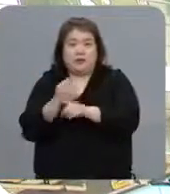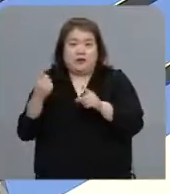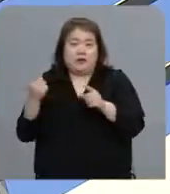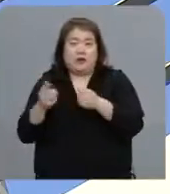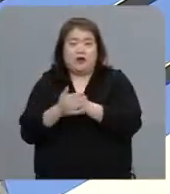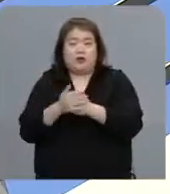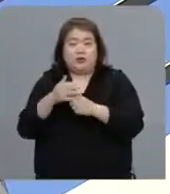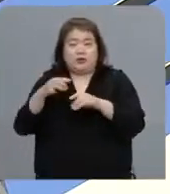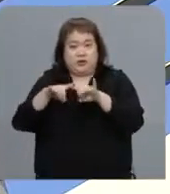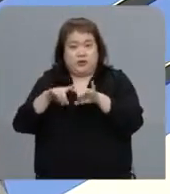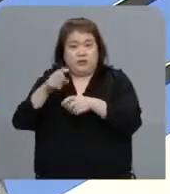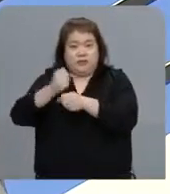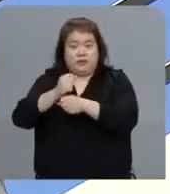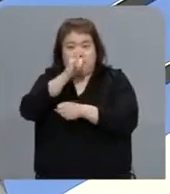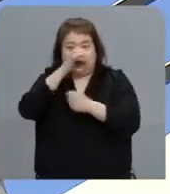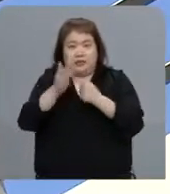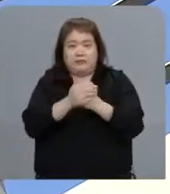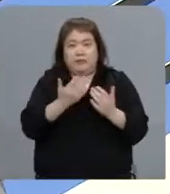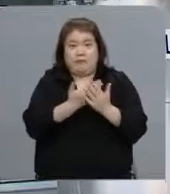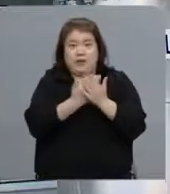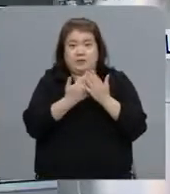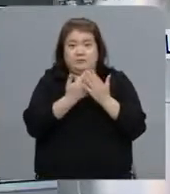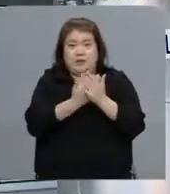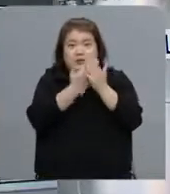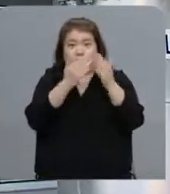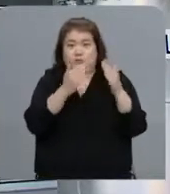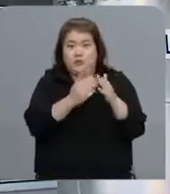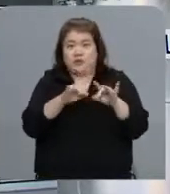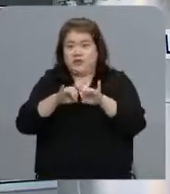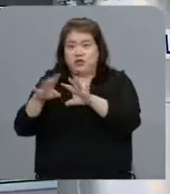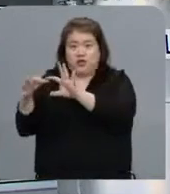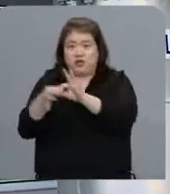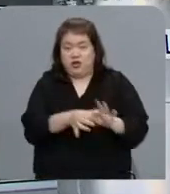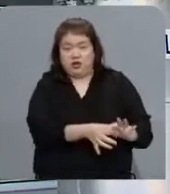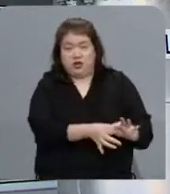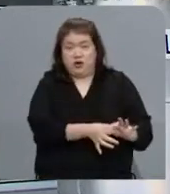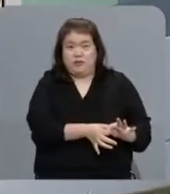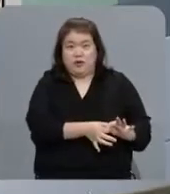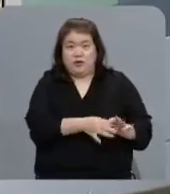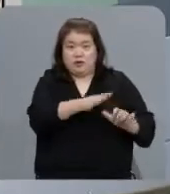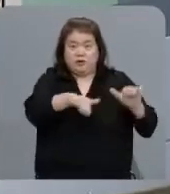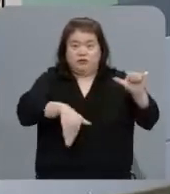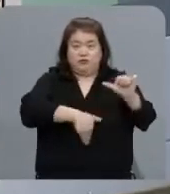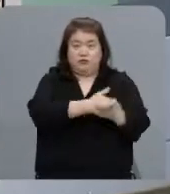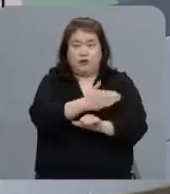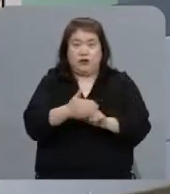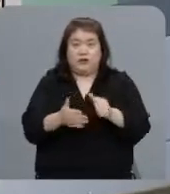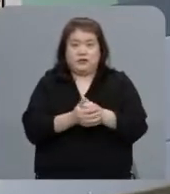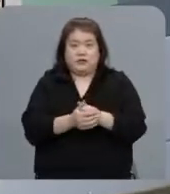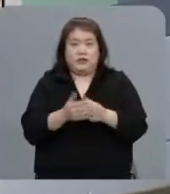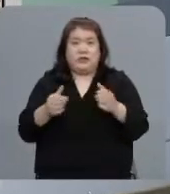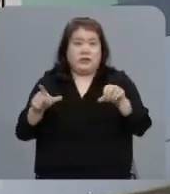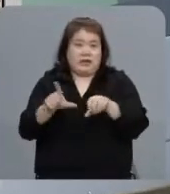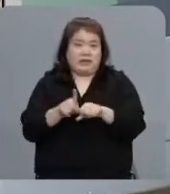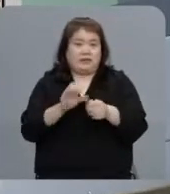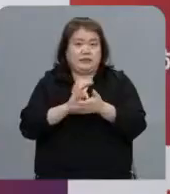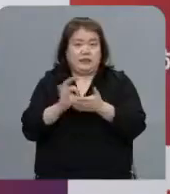때문에 발전소 까지 가스관을 연결하면 돔 달아 인근 지역까지 도시가스 사용이 가능해집니다